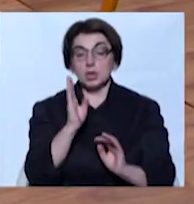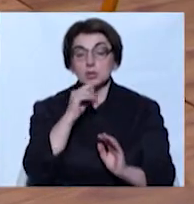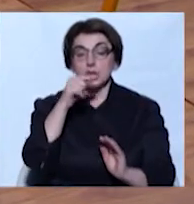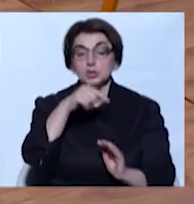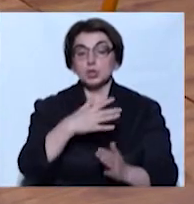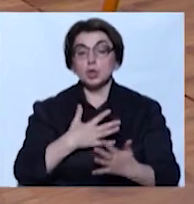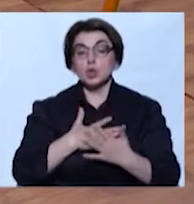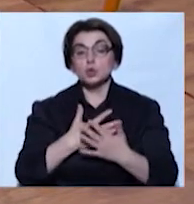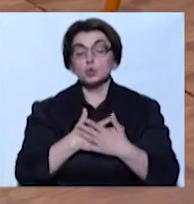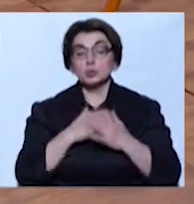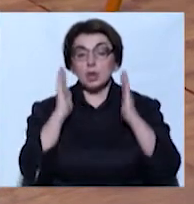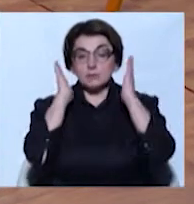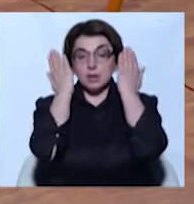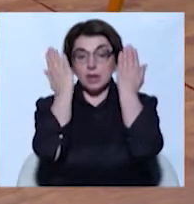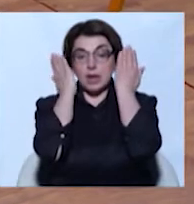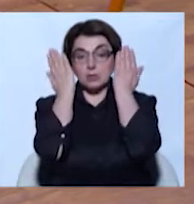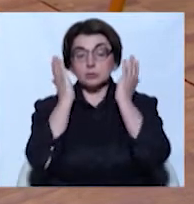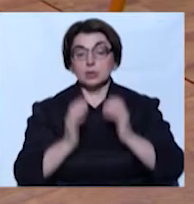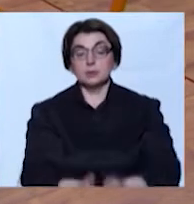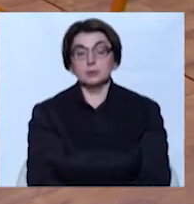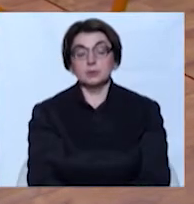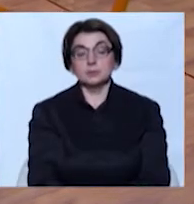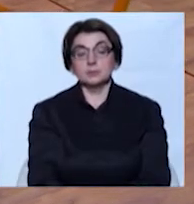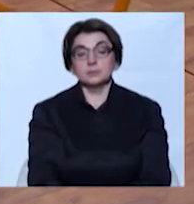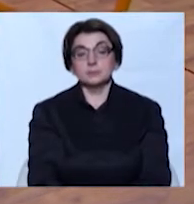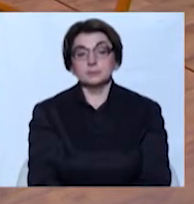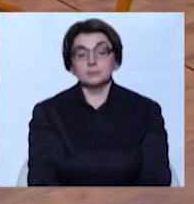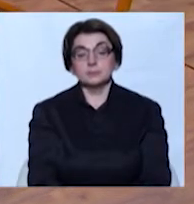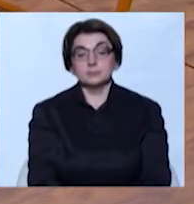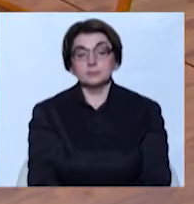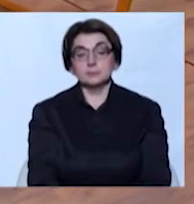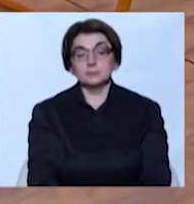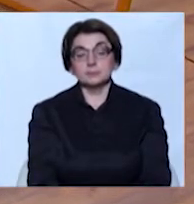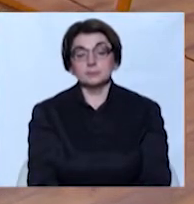აქ შეგვიძლია ჩავწეროთ ლაყუჩები.